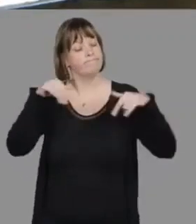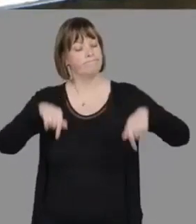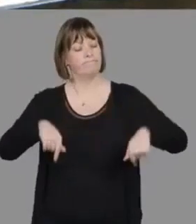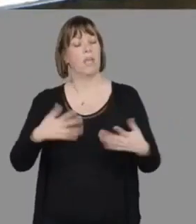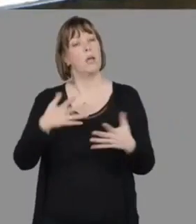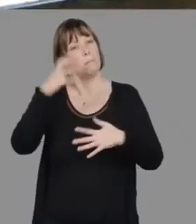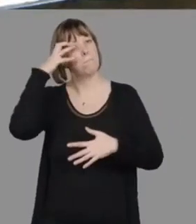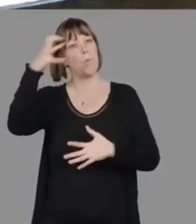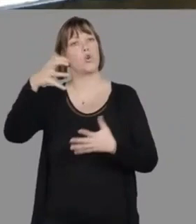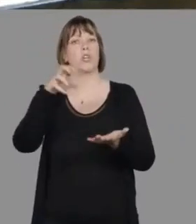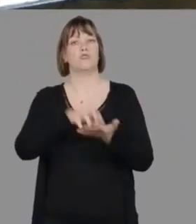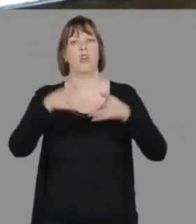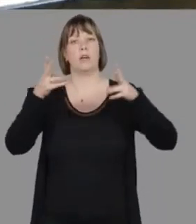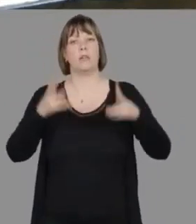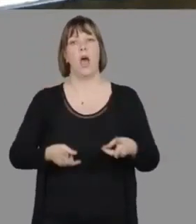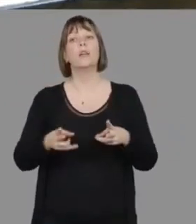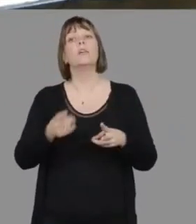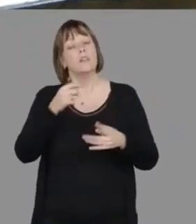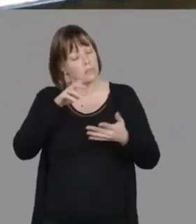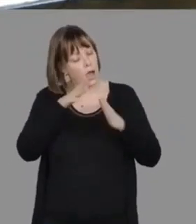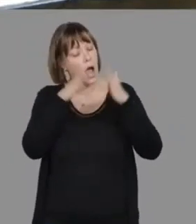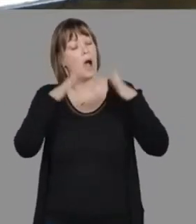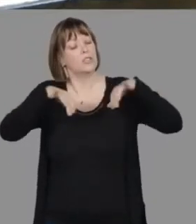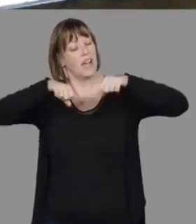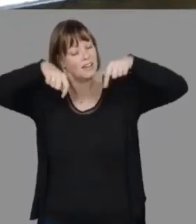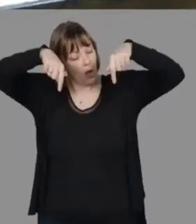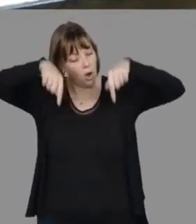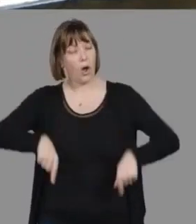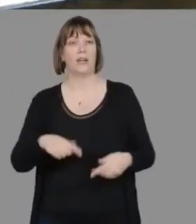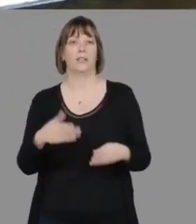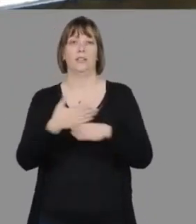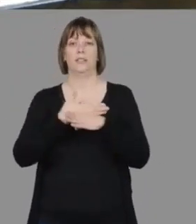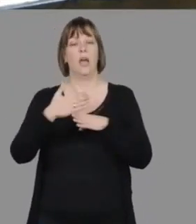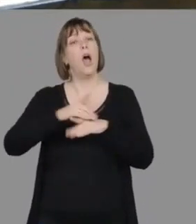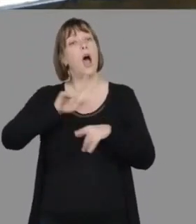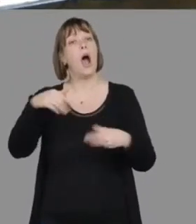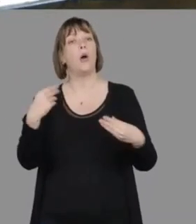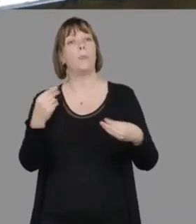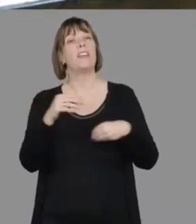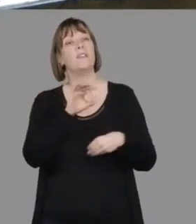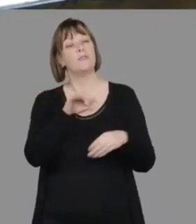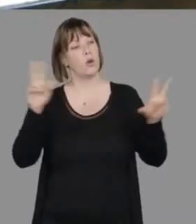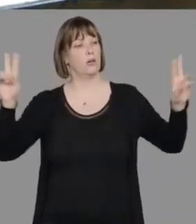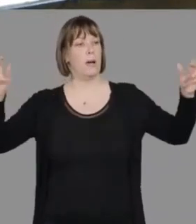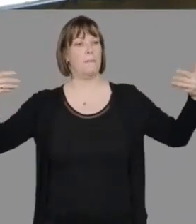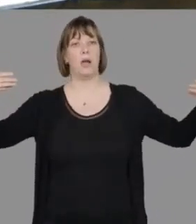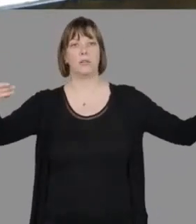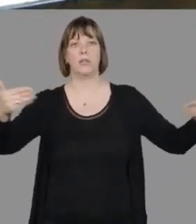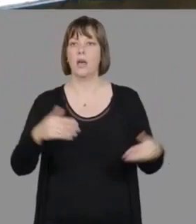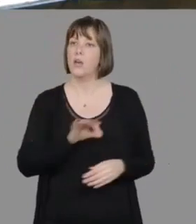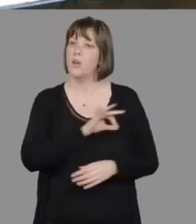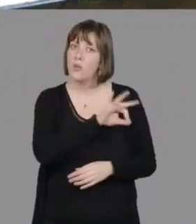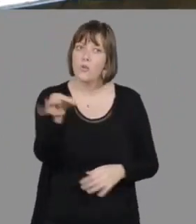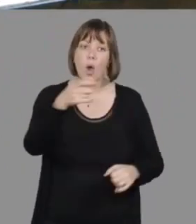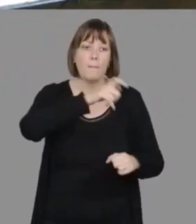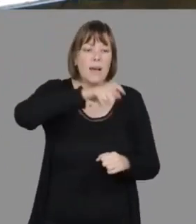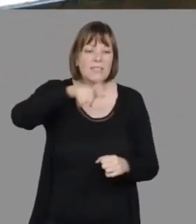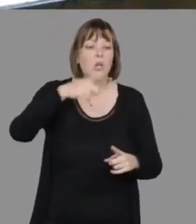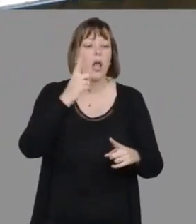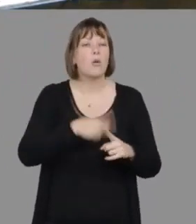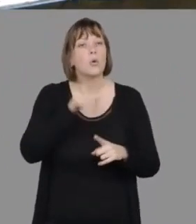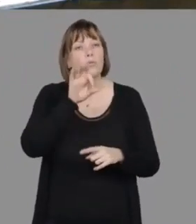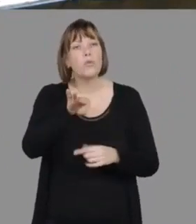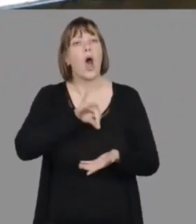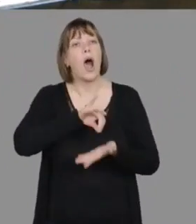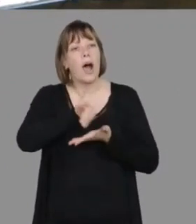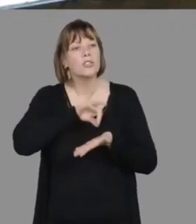im Münchner Stadtrat mit dem Haushalt heute auch die Mittel für eine Kampagne bereit, für das Personal und für die